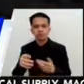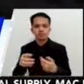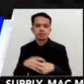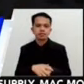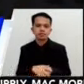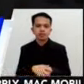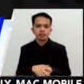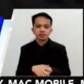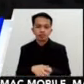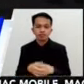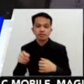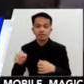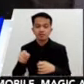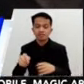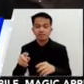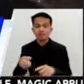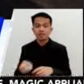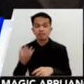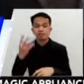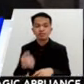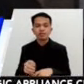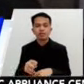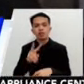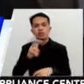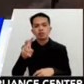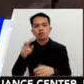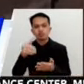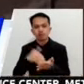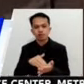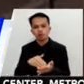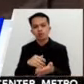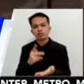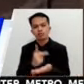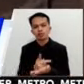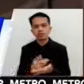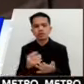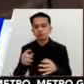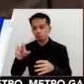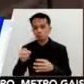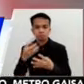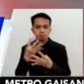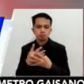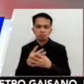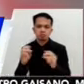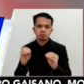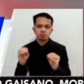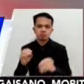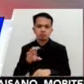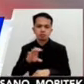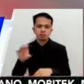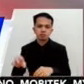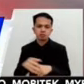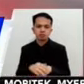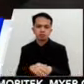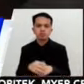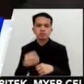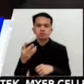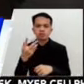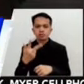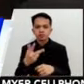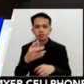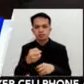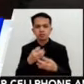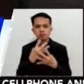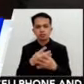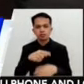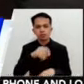yan ng nasa 200 milyong piso. Walang naaresto sa operasyon sa Caloocan. 3 naman ang naaresto sa Quezon City. Pilipino